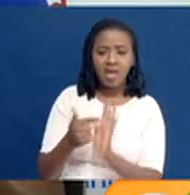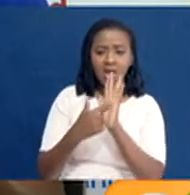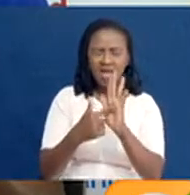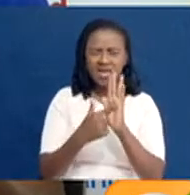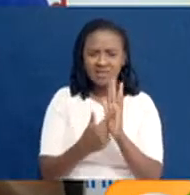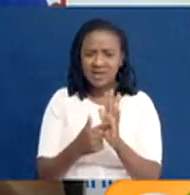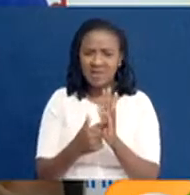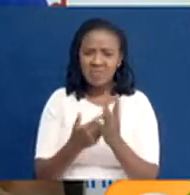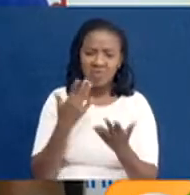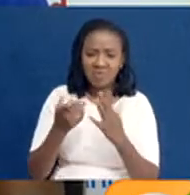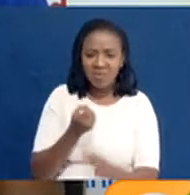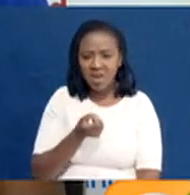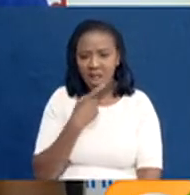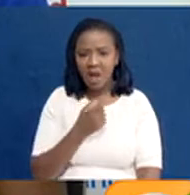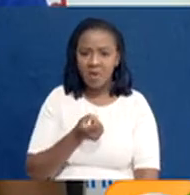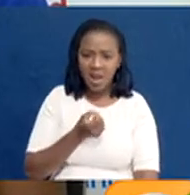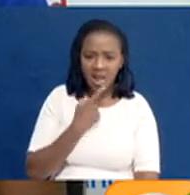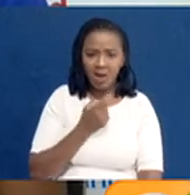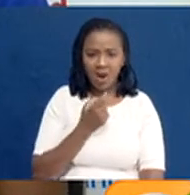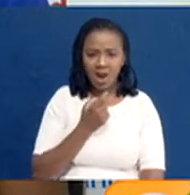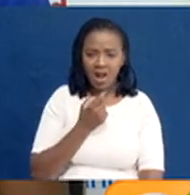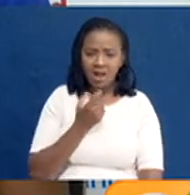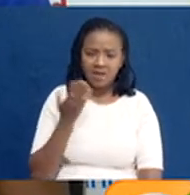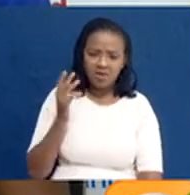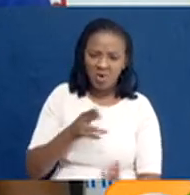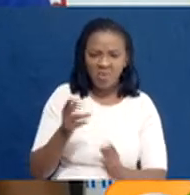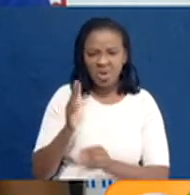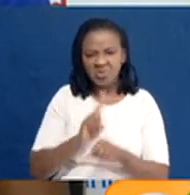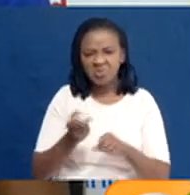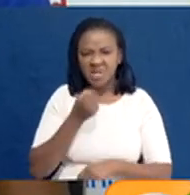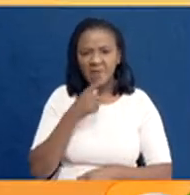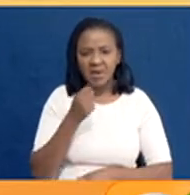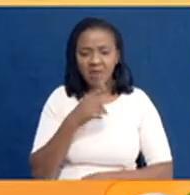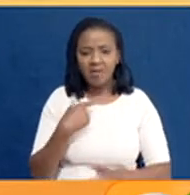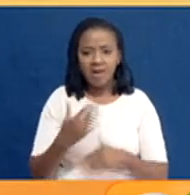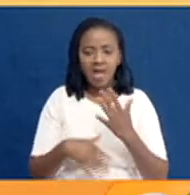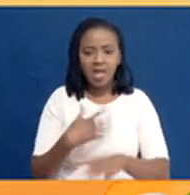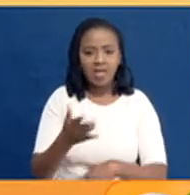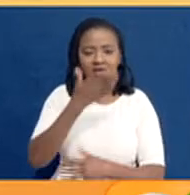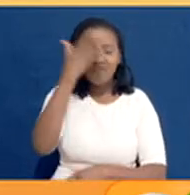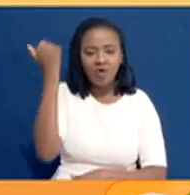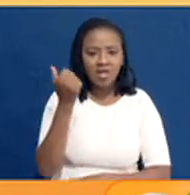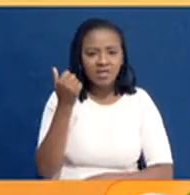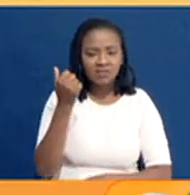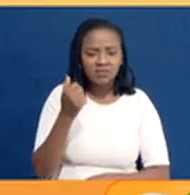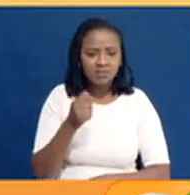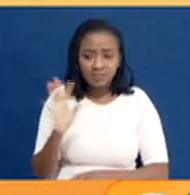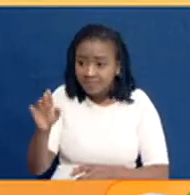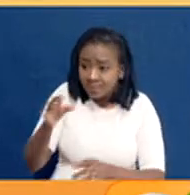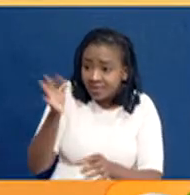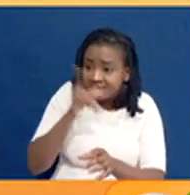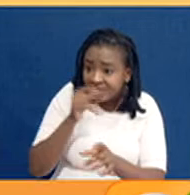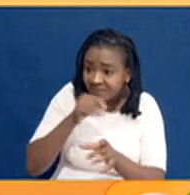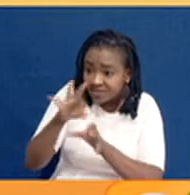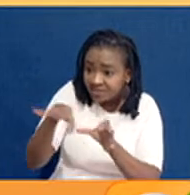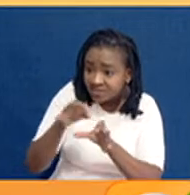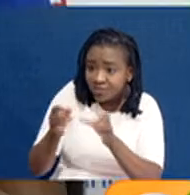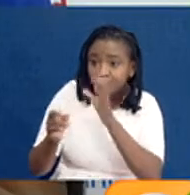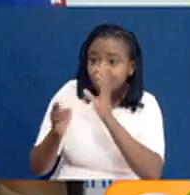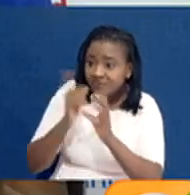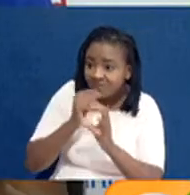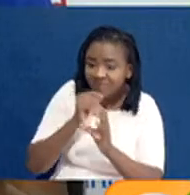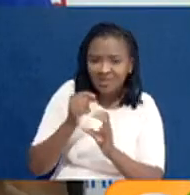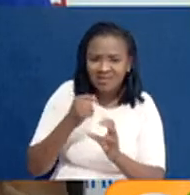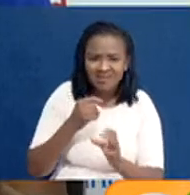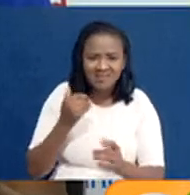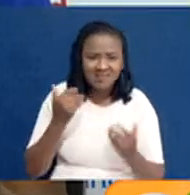kwa mfano huwa anameza madawa na anaanza kusahau madawa. Haezi kumbuka hata alikunywa chai na nini. Ikifika hapo tunaenda